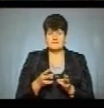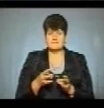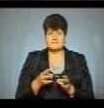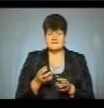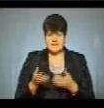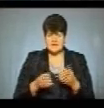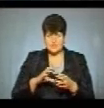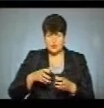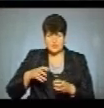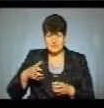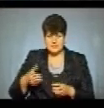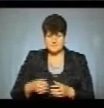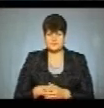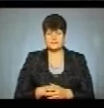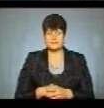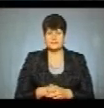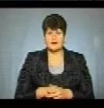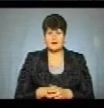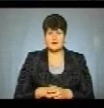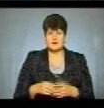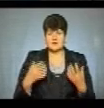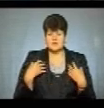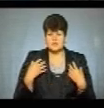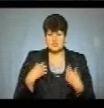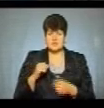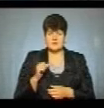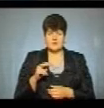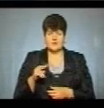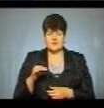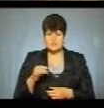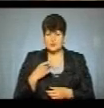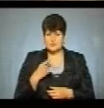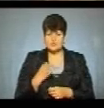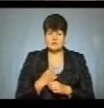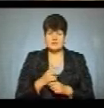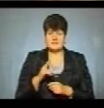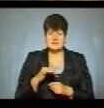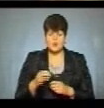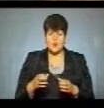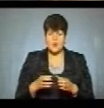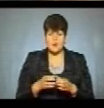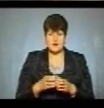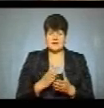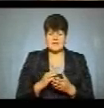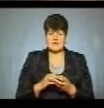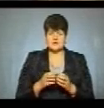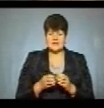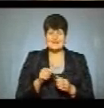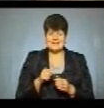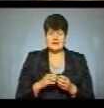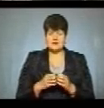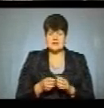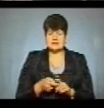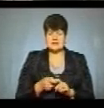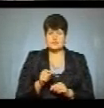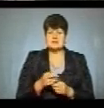моноблоків. Начальник моторвагонного депо «Тернопіль» Андрій Поважний каже, що робота у цеху командна, і її результат залежить від того,